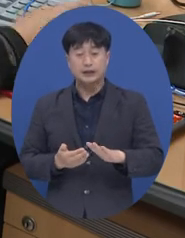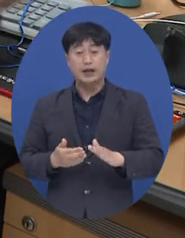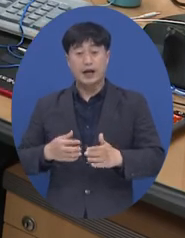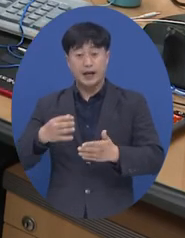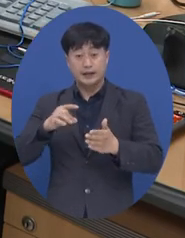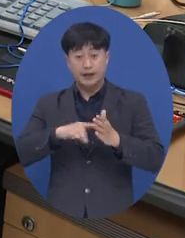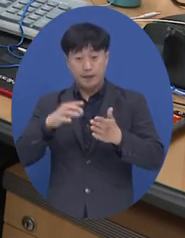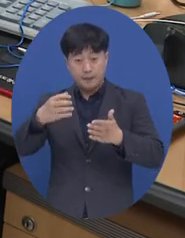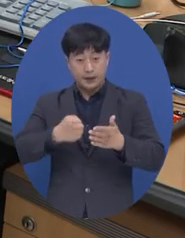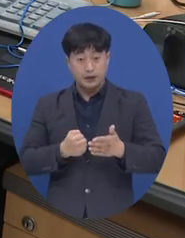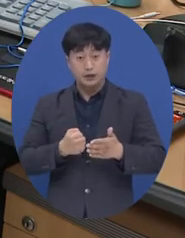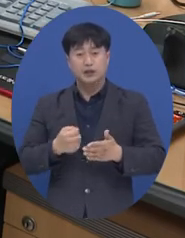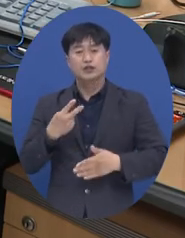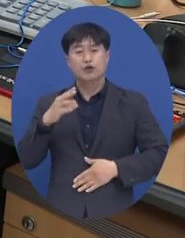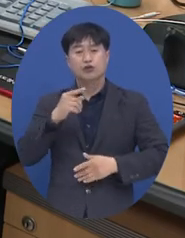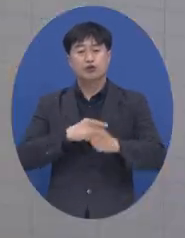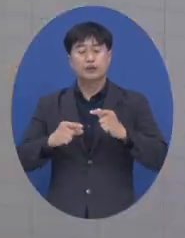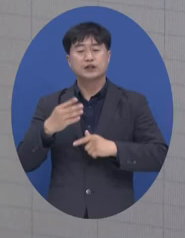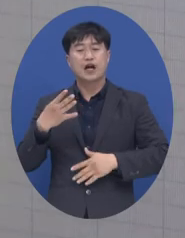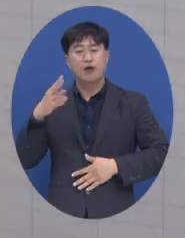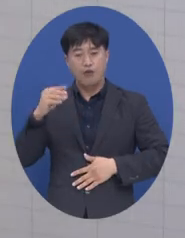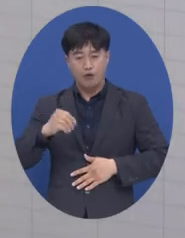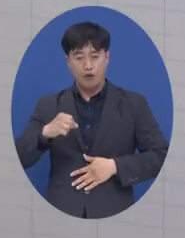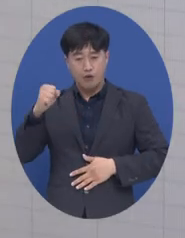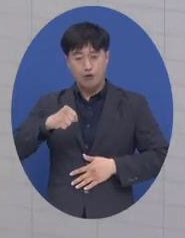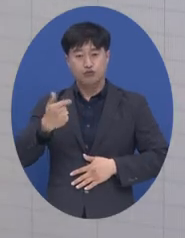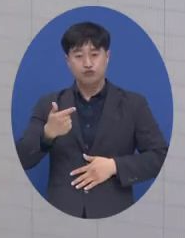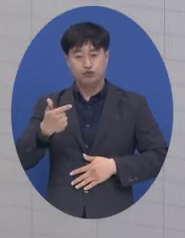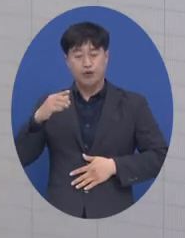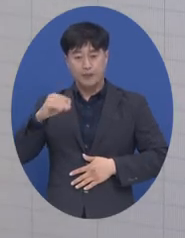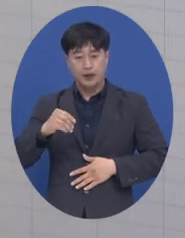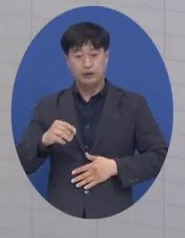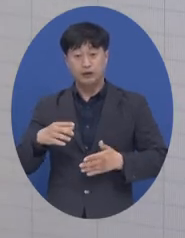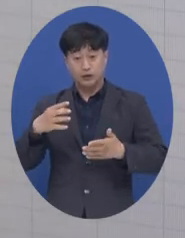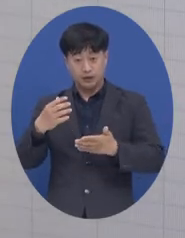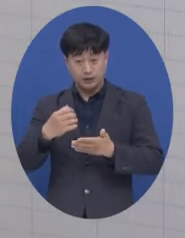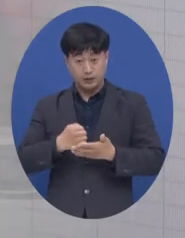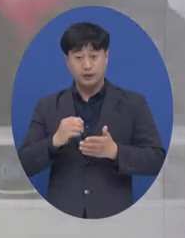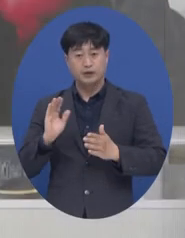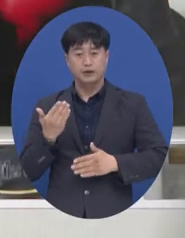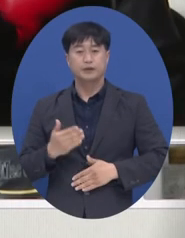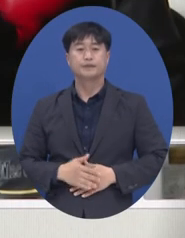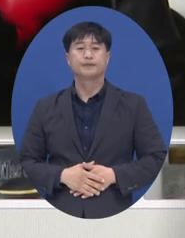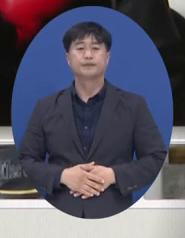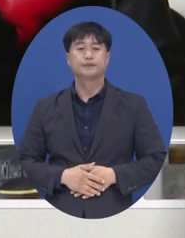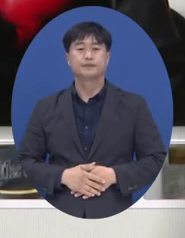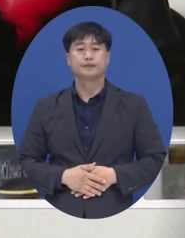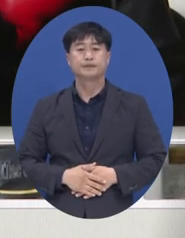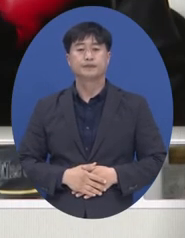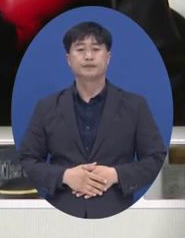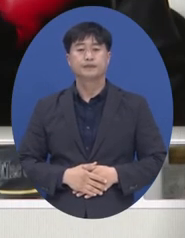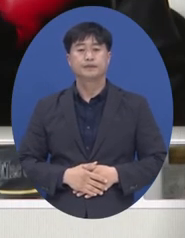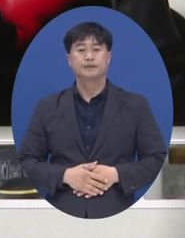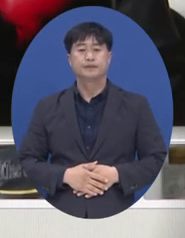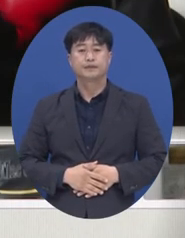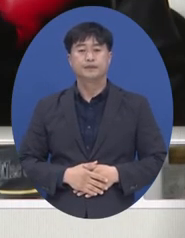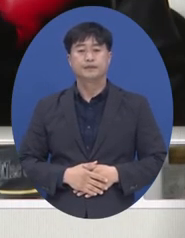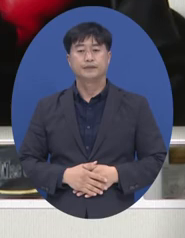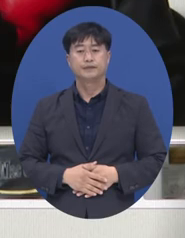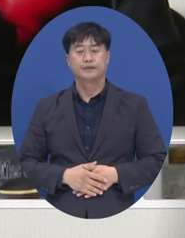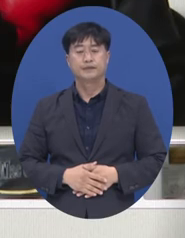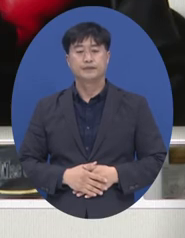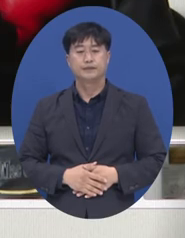이러고 를 더하면 총 4억 6000만 월에 지방세 체납 세금 으로 충당하게 됩니다 경주 tv 최창수